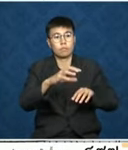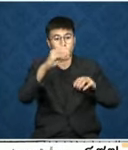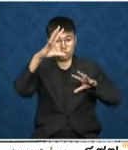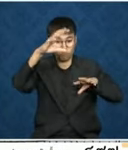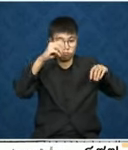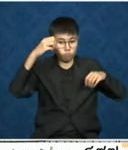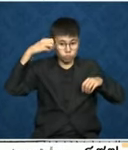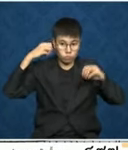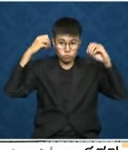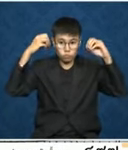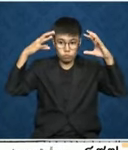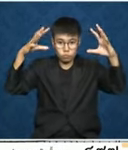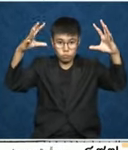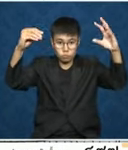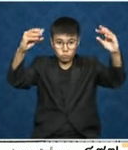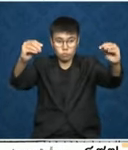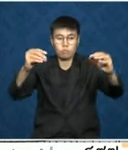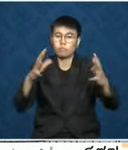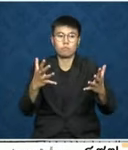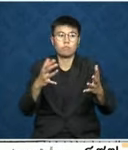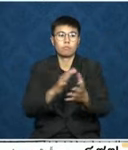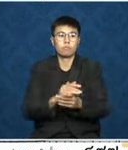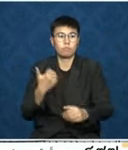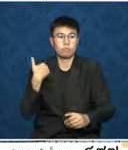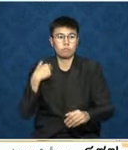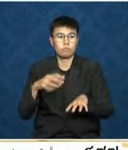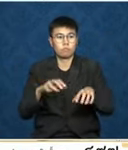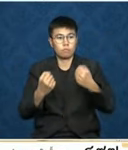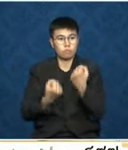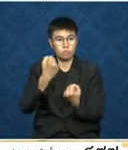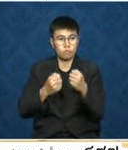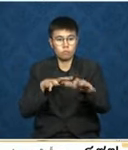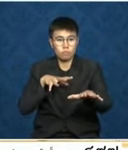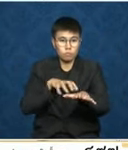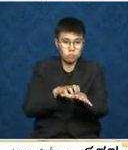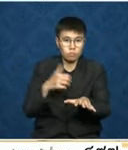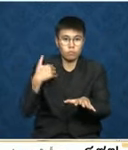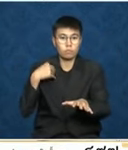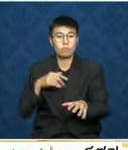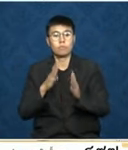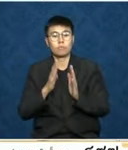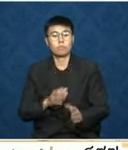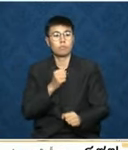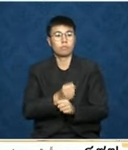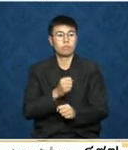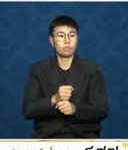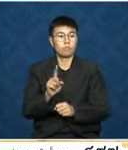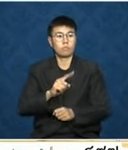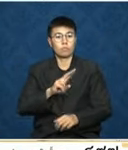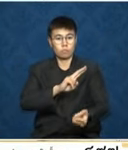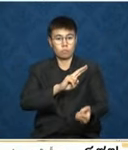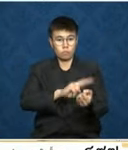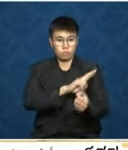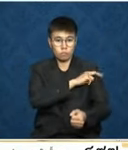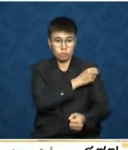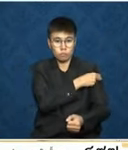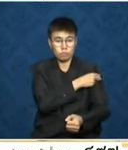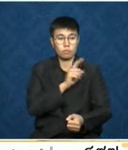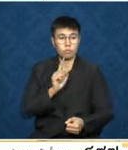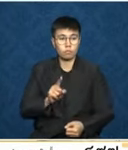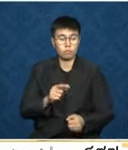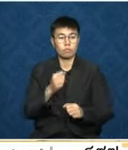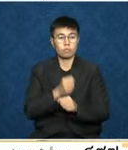ค่ะจึงทำให้เกิดอุบัติเหตุหลายครั้งหลายหนนะคะล่าสุดค่ะเราต้องสูญเสียบุคลากรทางการแพทย์ถึง 2คนที่ปฏิบัติการและใช่เส้น